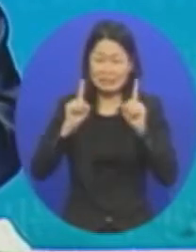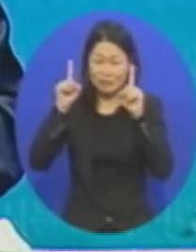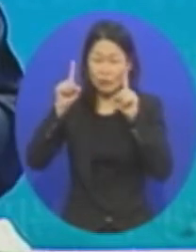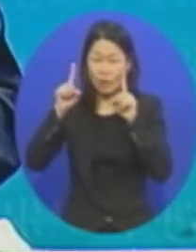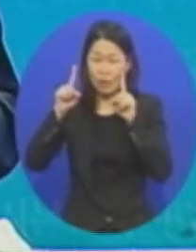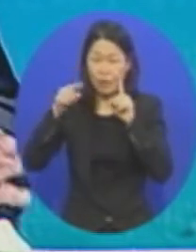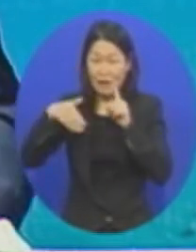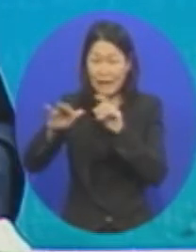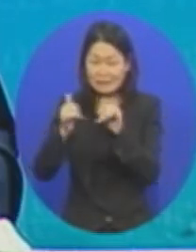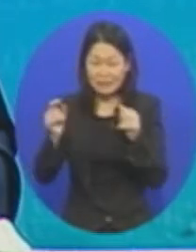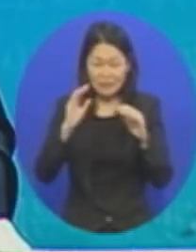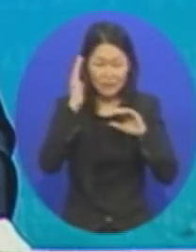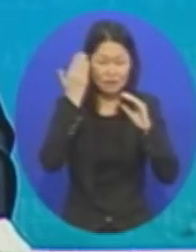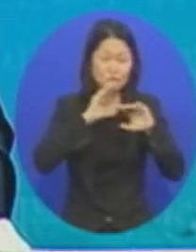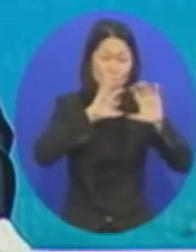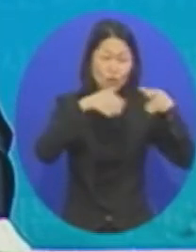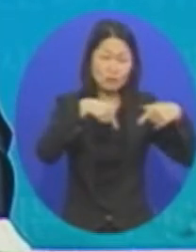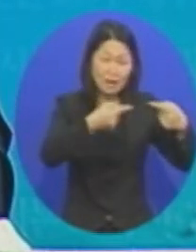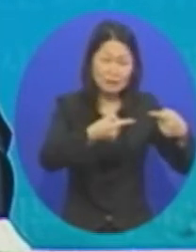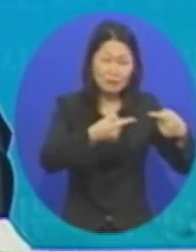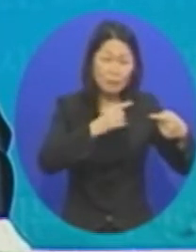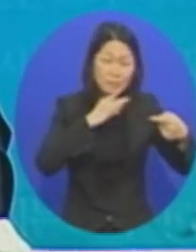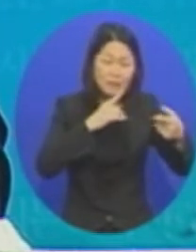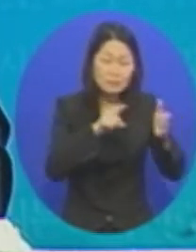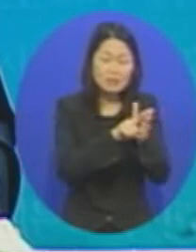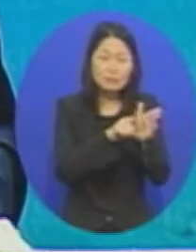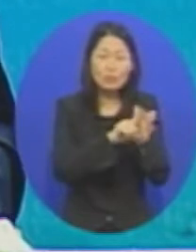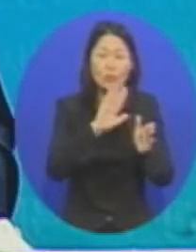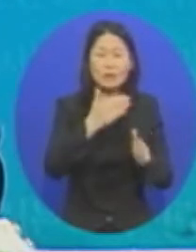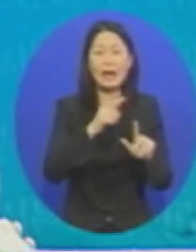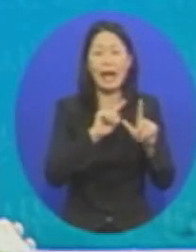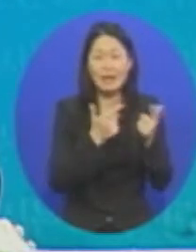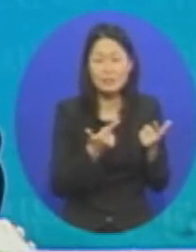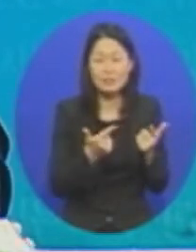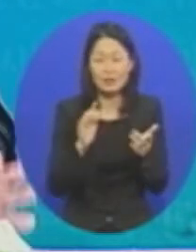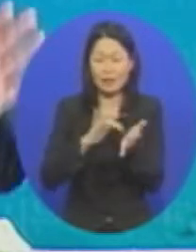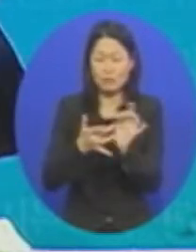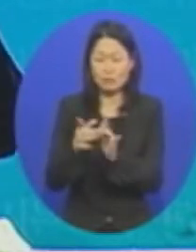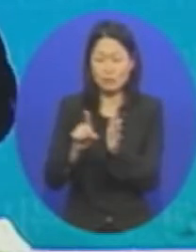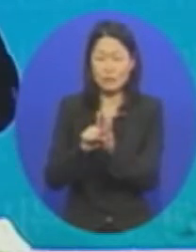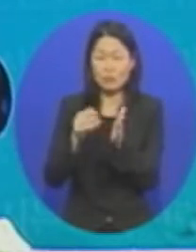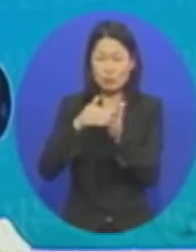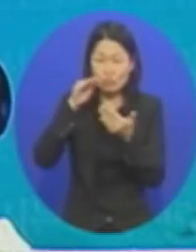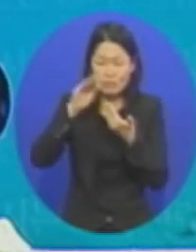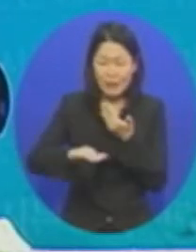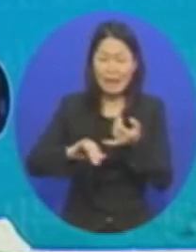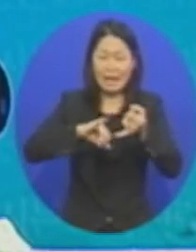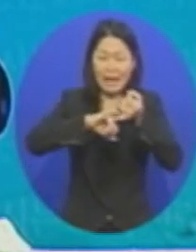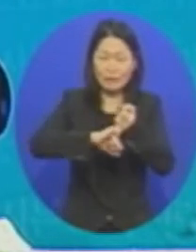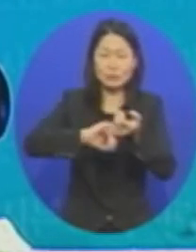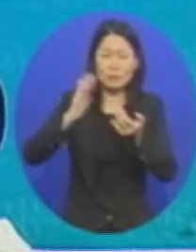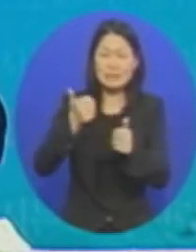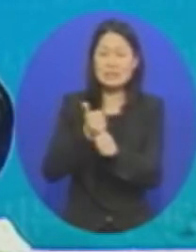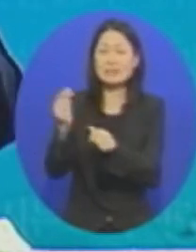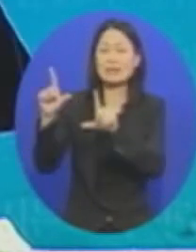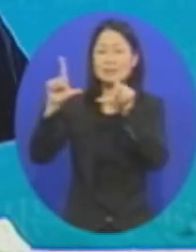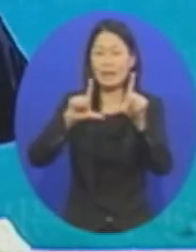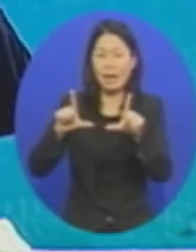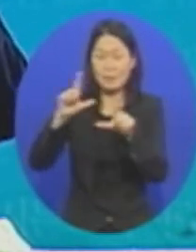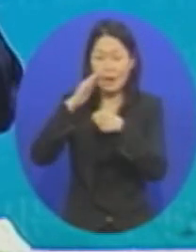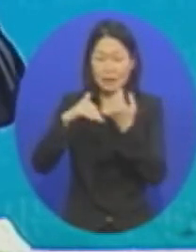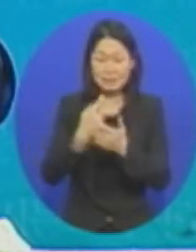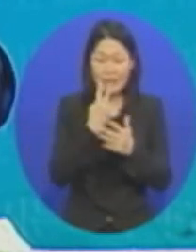천국 가는 것만 믿음으로 되는 거 아니에요 예수 믿고 난 다음에 약속된 승리의 삶 하나님의